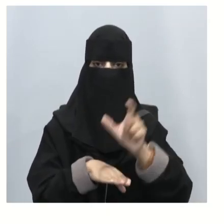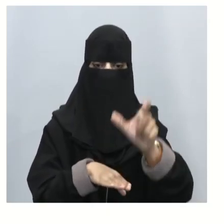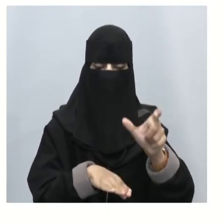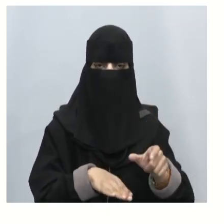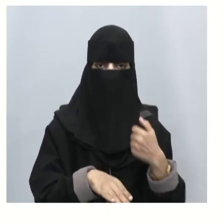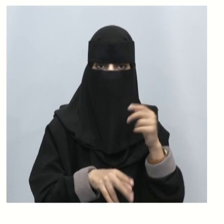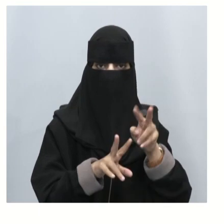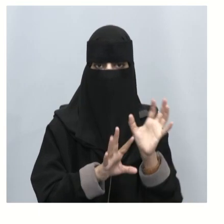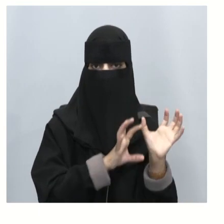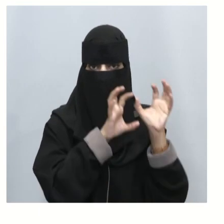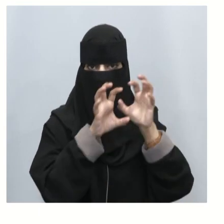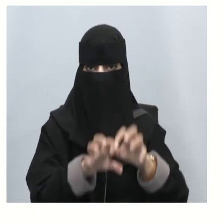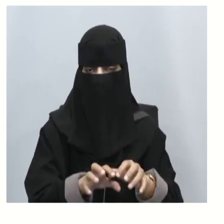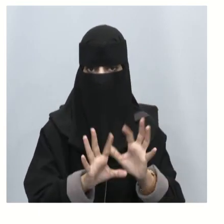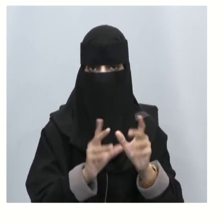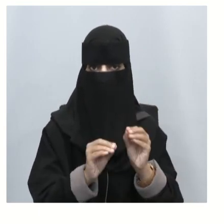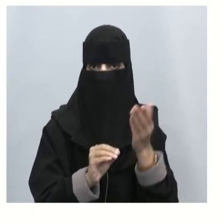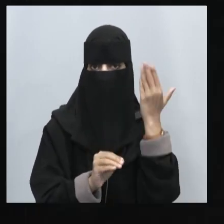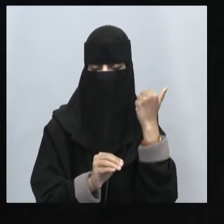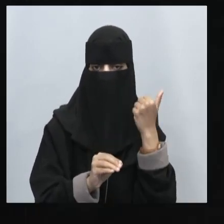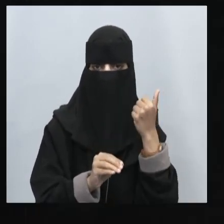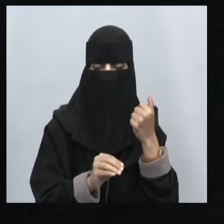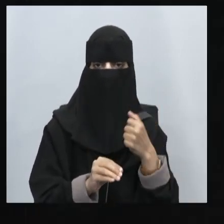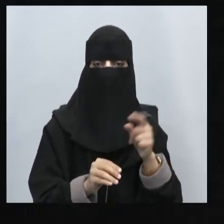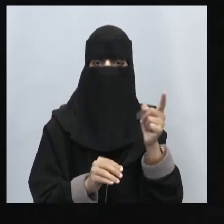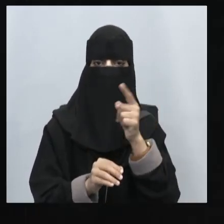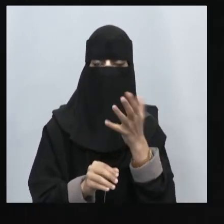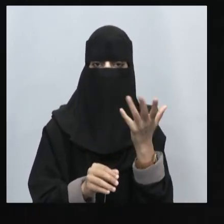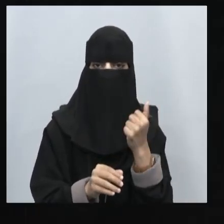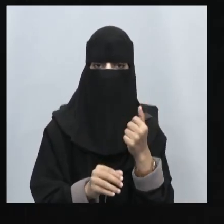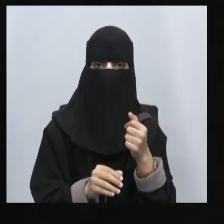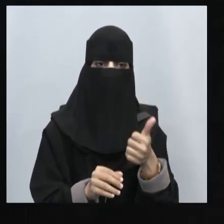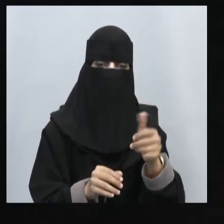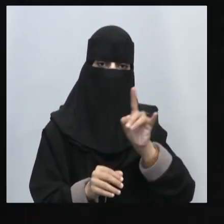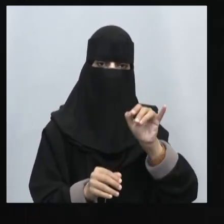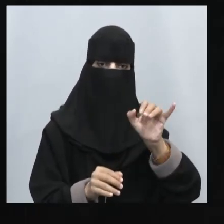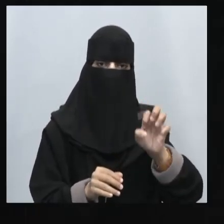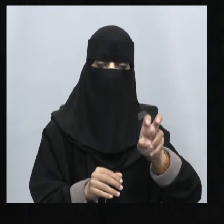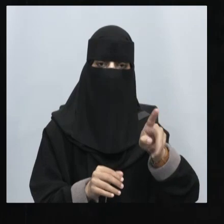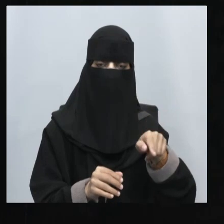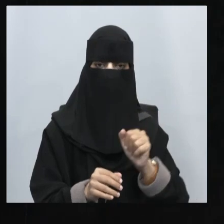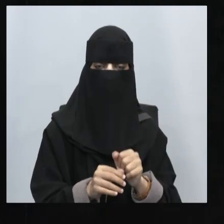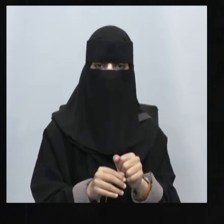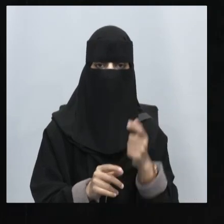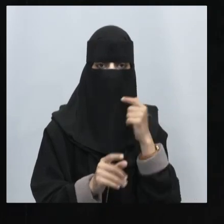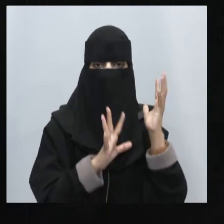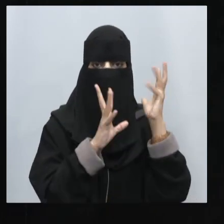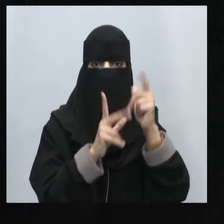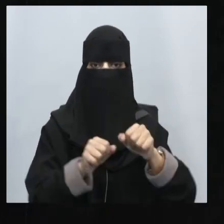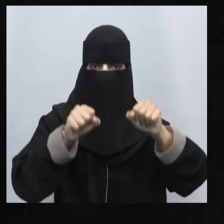نسترجع معلومات درسنا في الحصه الماضيه الدوله الامويه التي دام حكمهم 91 عاما